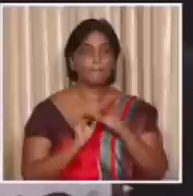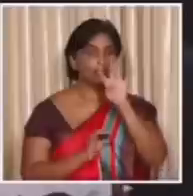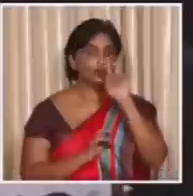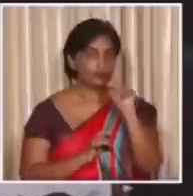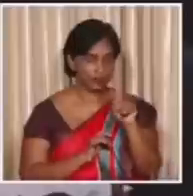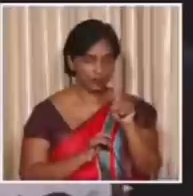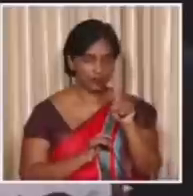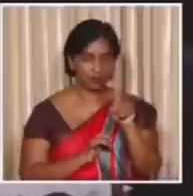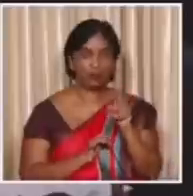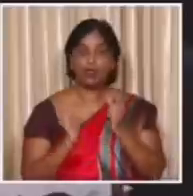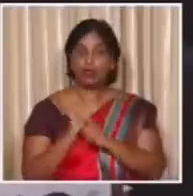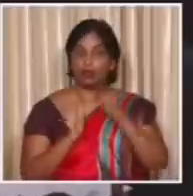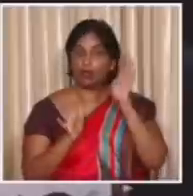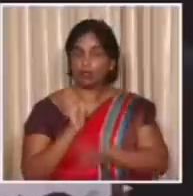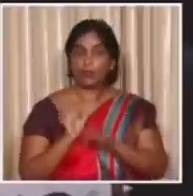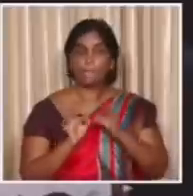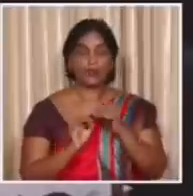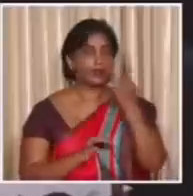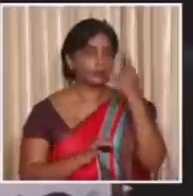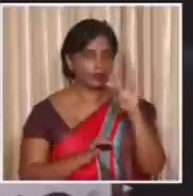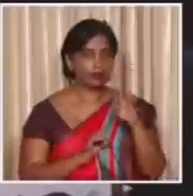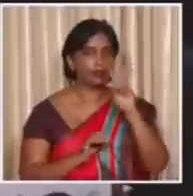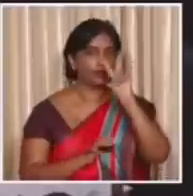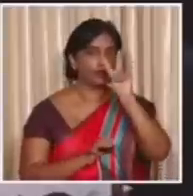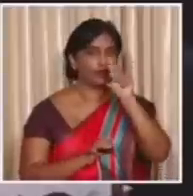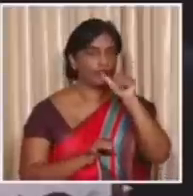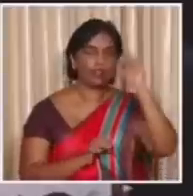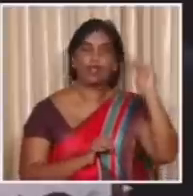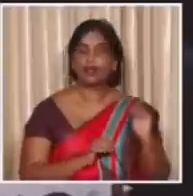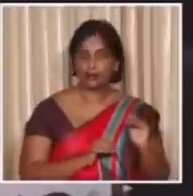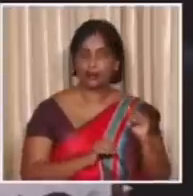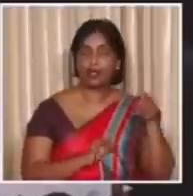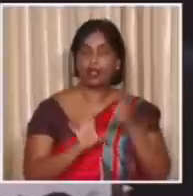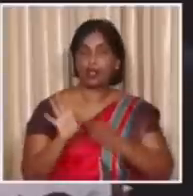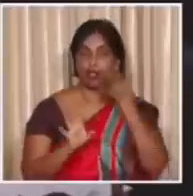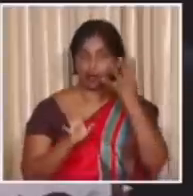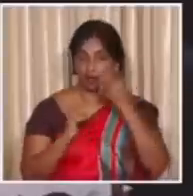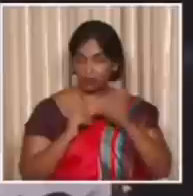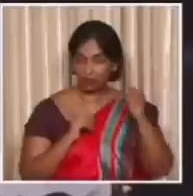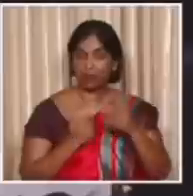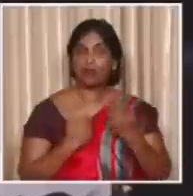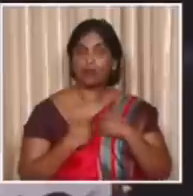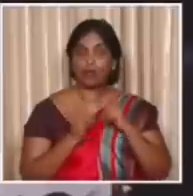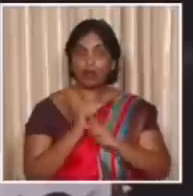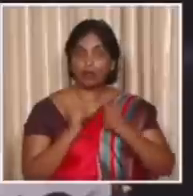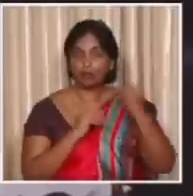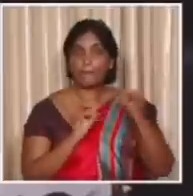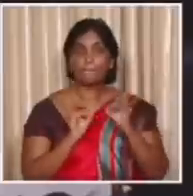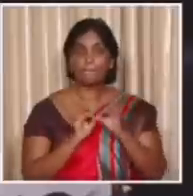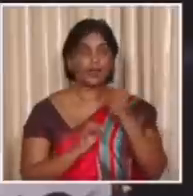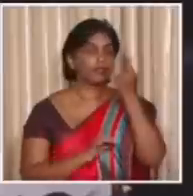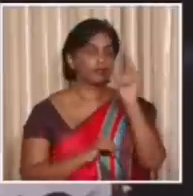41ක්. ණය කපනවා බිලියන 14ක්. ඒතර 27ට අඩු වෙනවා. ඒ අවුරුදු 4 ඇතුළත අපි ණය ගෙවනවා බිලියන